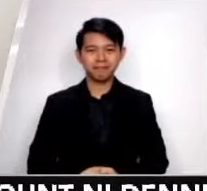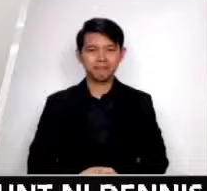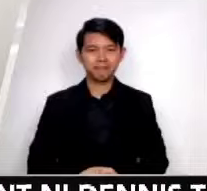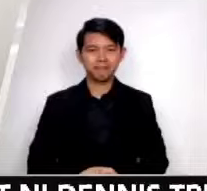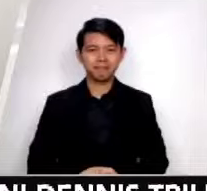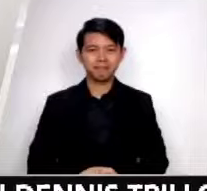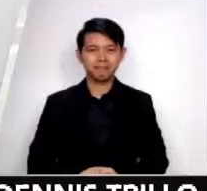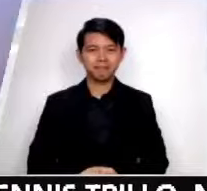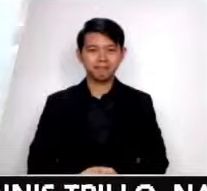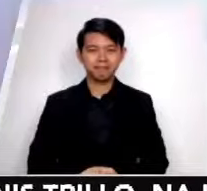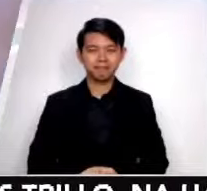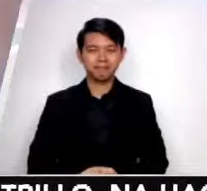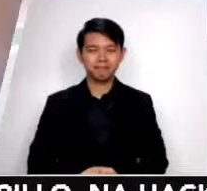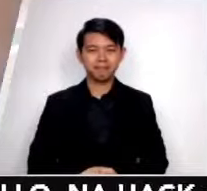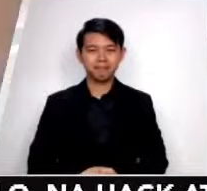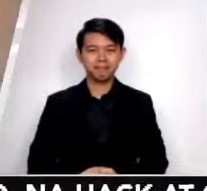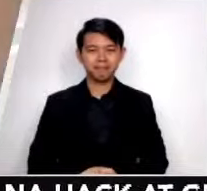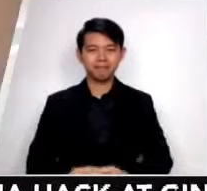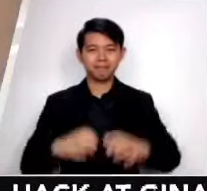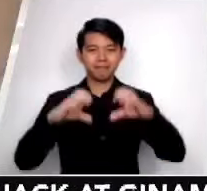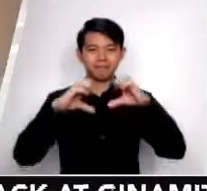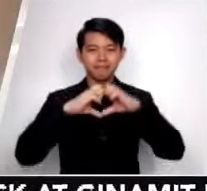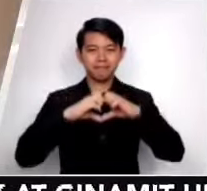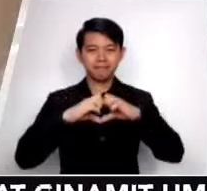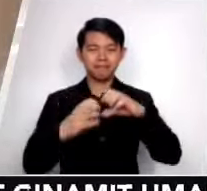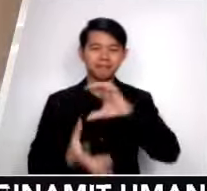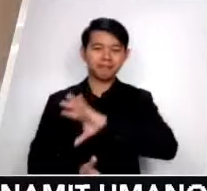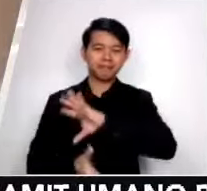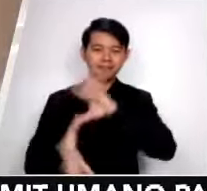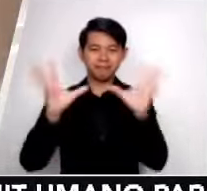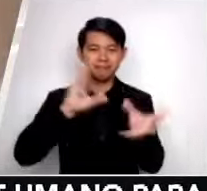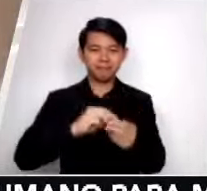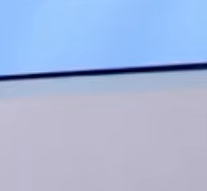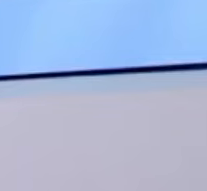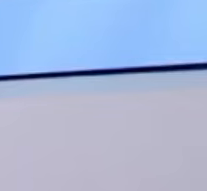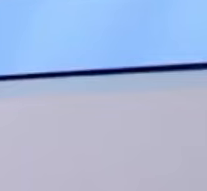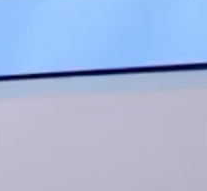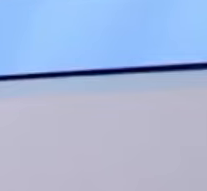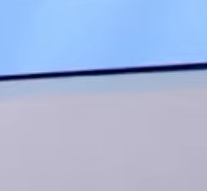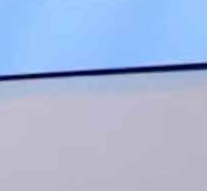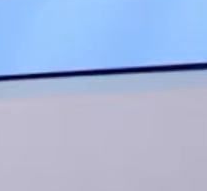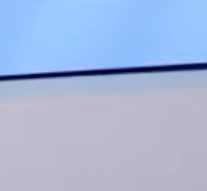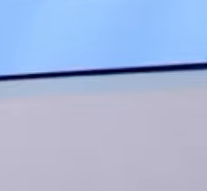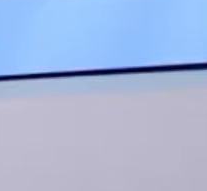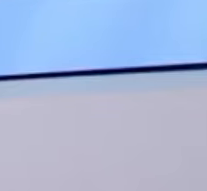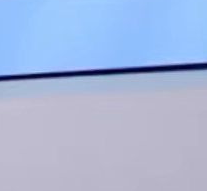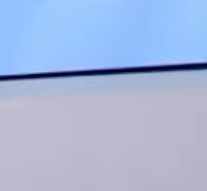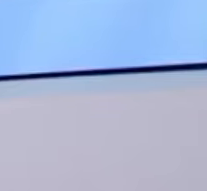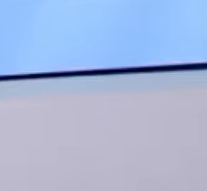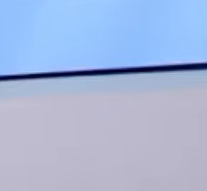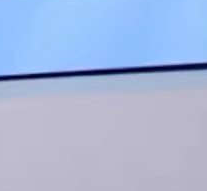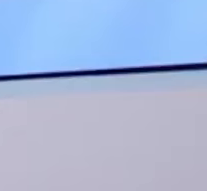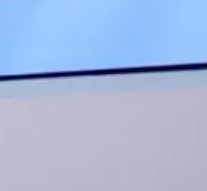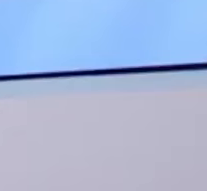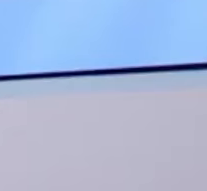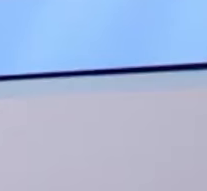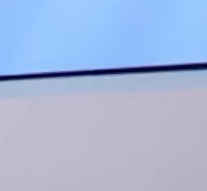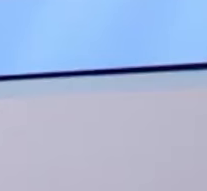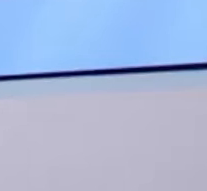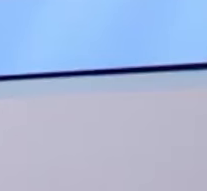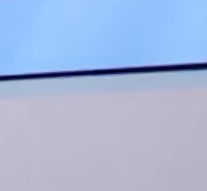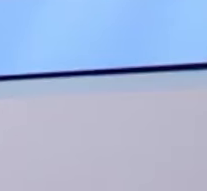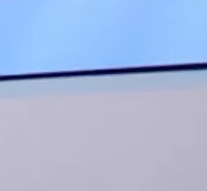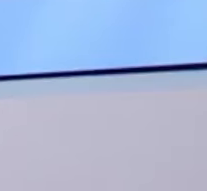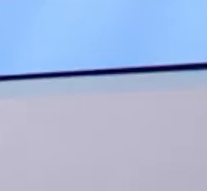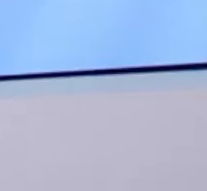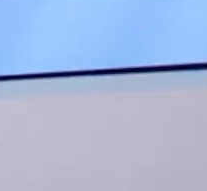Oscar Oida nagbabalita para sa GMA Integrated News. Huwag magpahuli sa mga balitang dapat ninyong